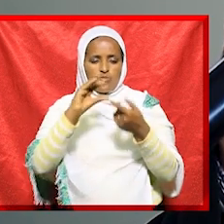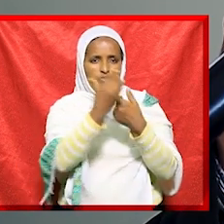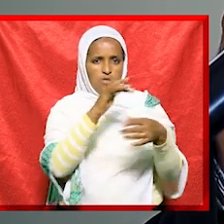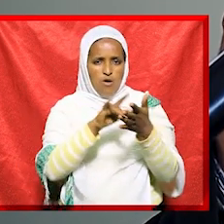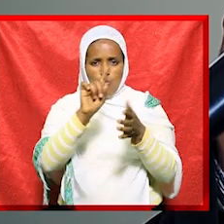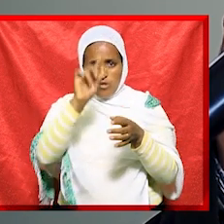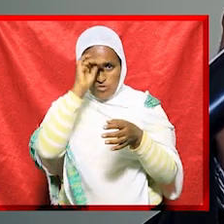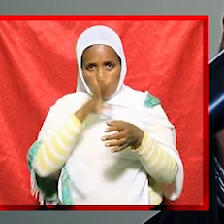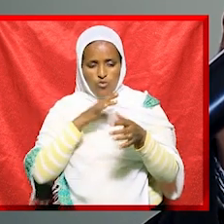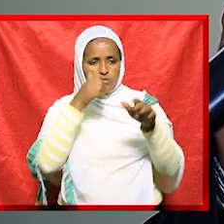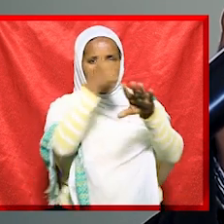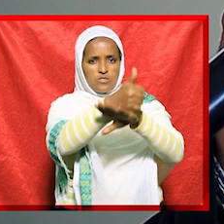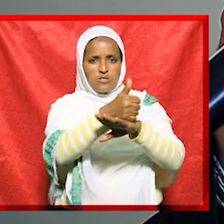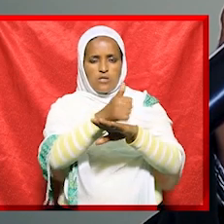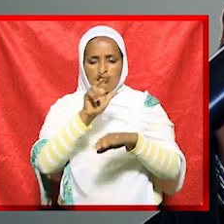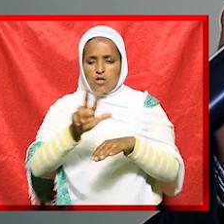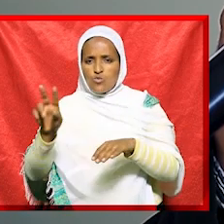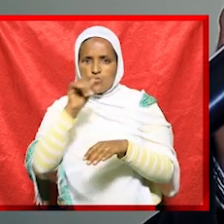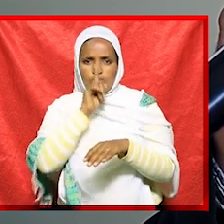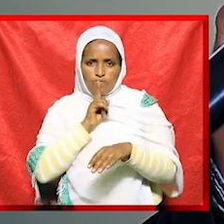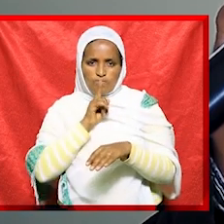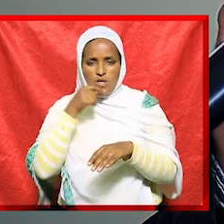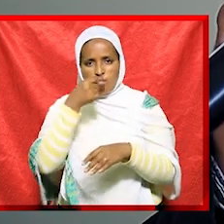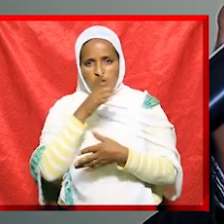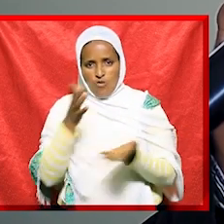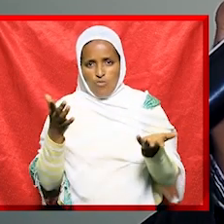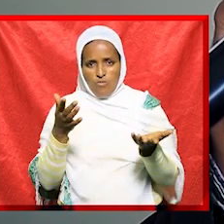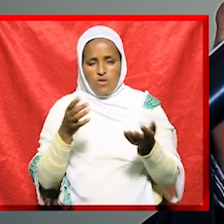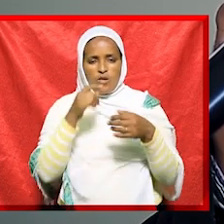ኬዝ ነው። ሁለት ሰዎች ናቸው ያከሰሱት፣ 32ቱ አልተናገሩም።